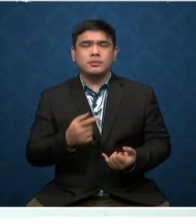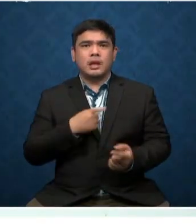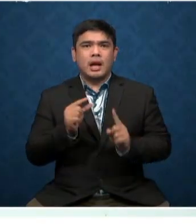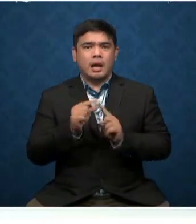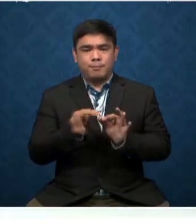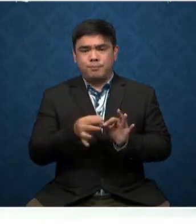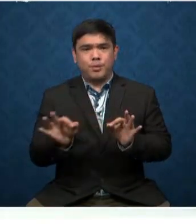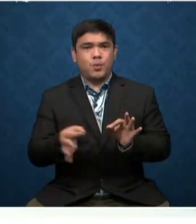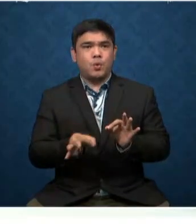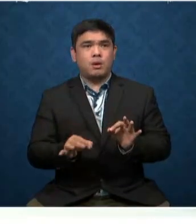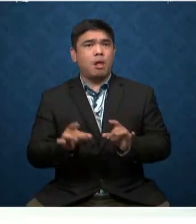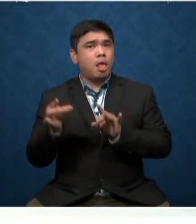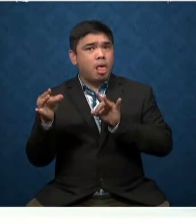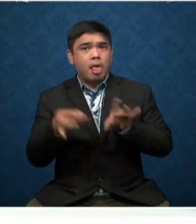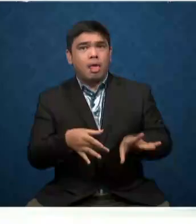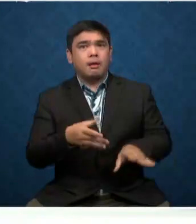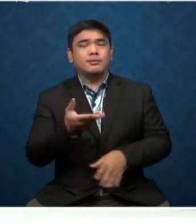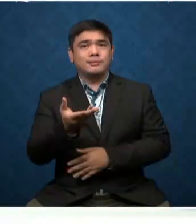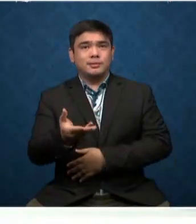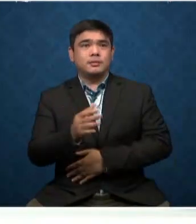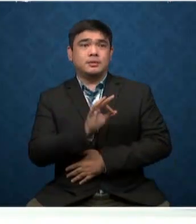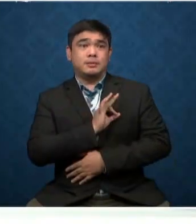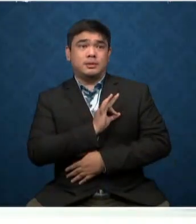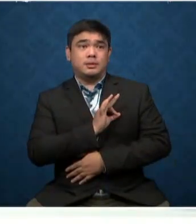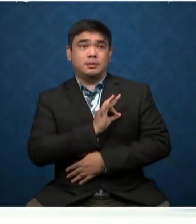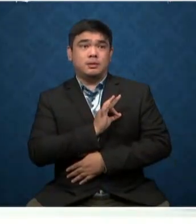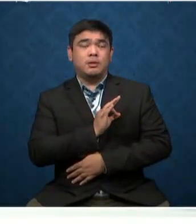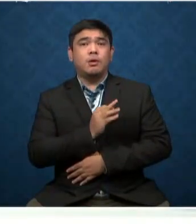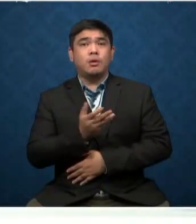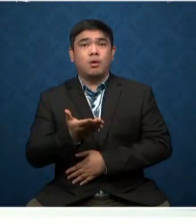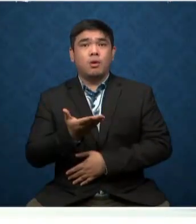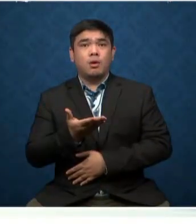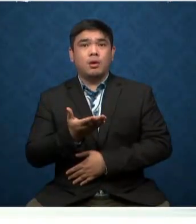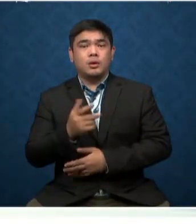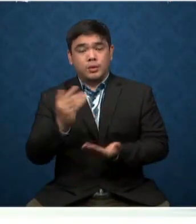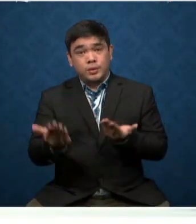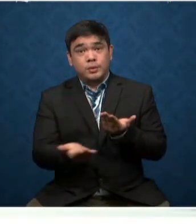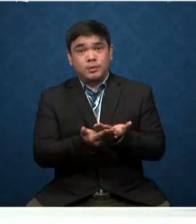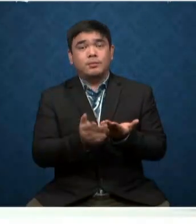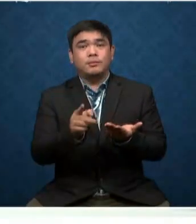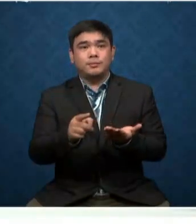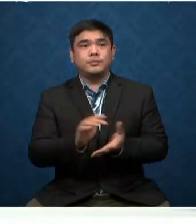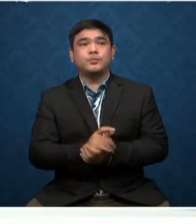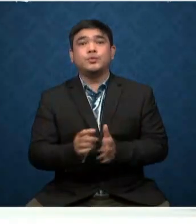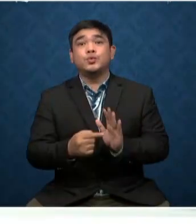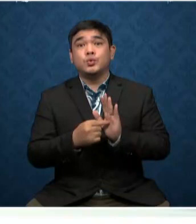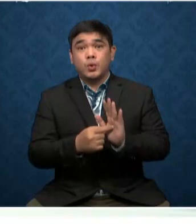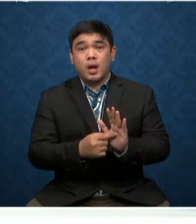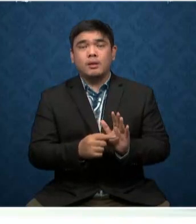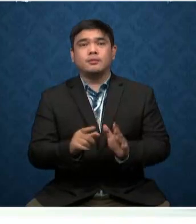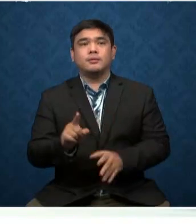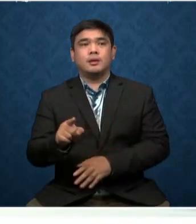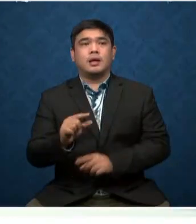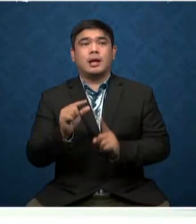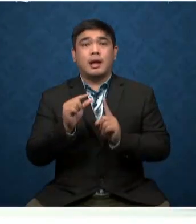ยคํารุนแรงนะซึ่งเพื่อนสมาชิกทั้งหลายขอได้โปรดตั้งข้อสังเกตไว้ด้วยนะครับเช่นในยัตติเบื้